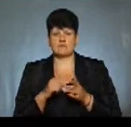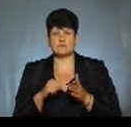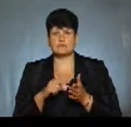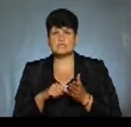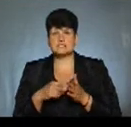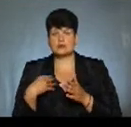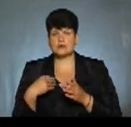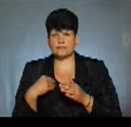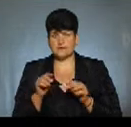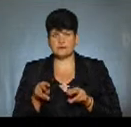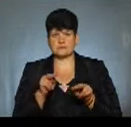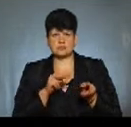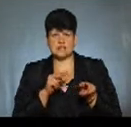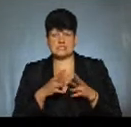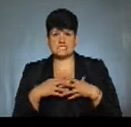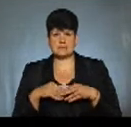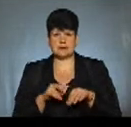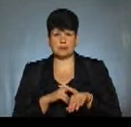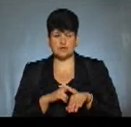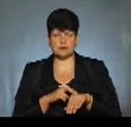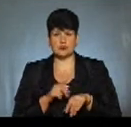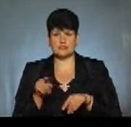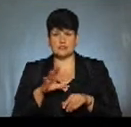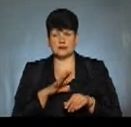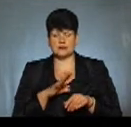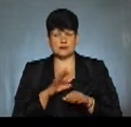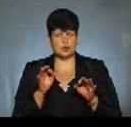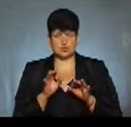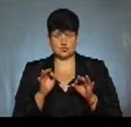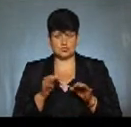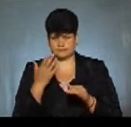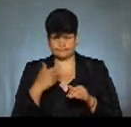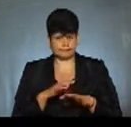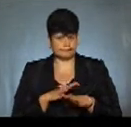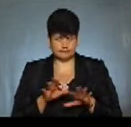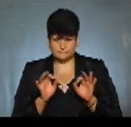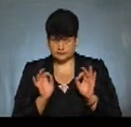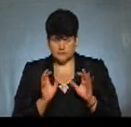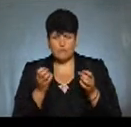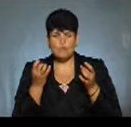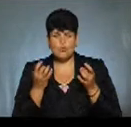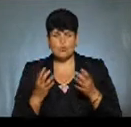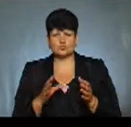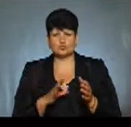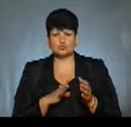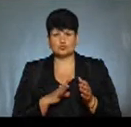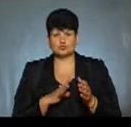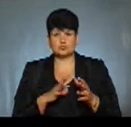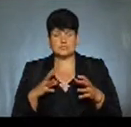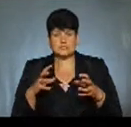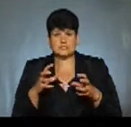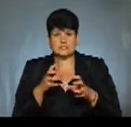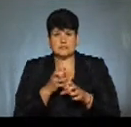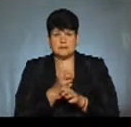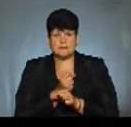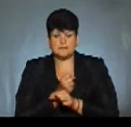проживання під спостереження сімейного лікаря. Не було паралізовано нічого, значить, ну просто було наступив різкий спазм м'язів, і тому